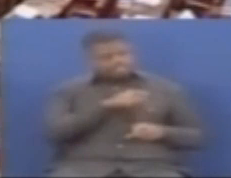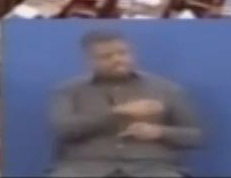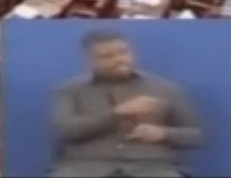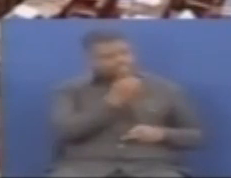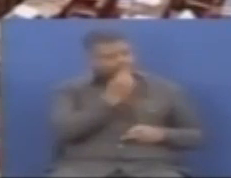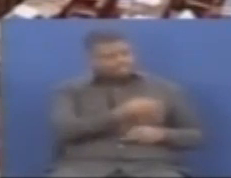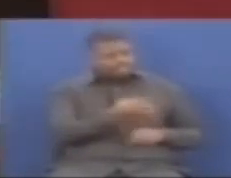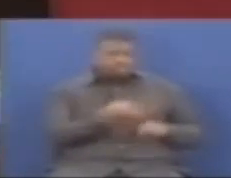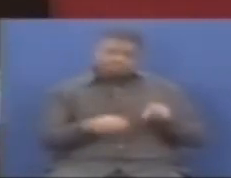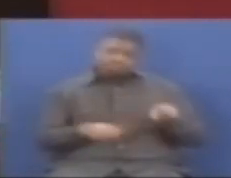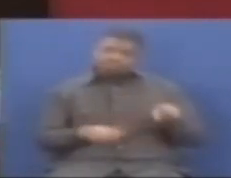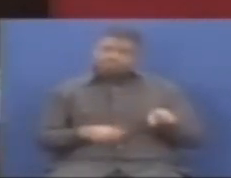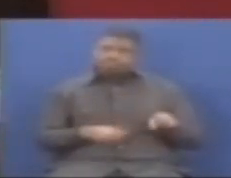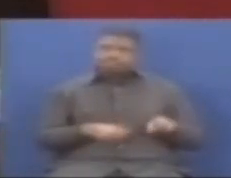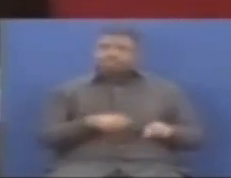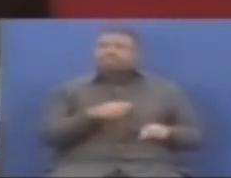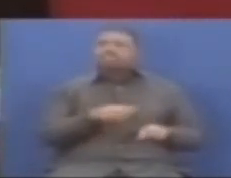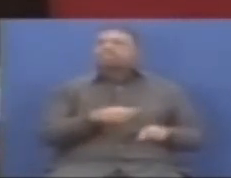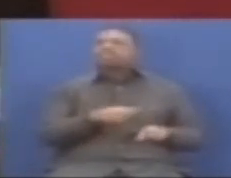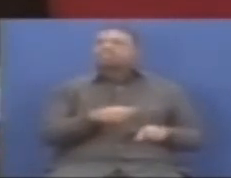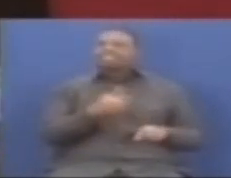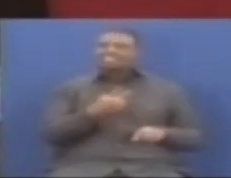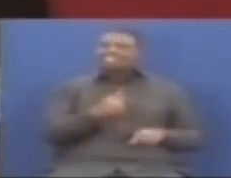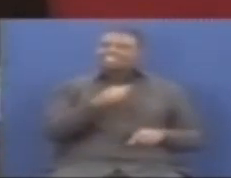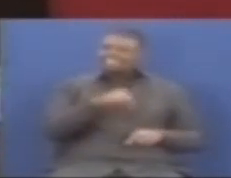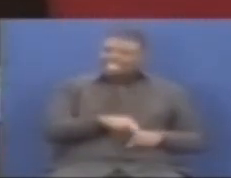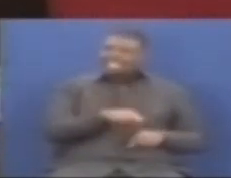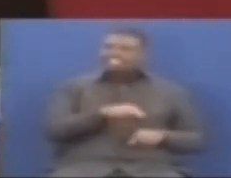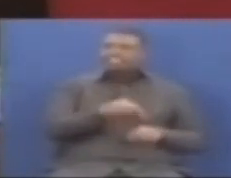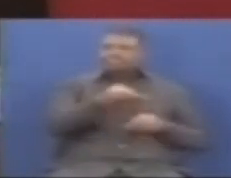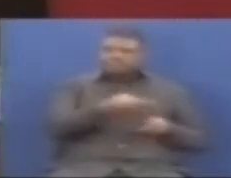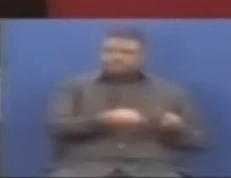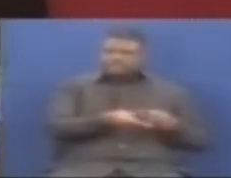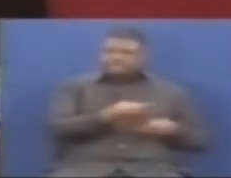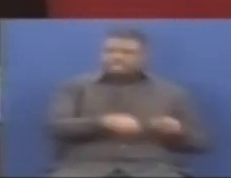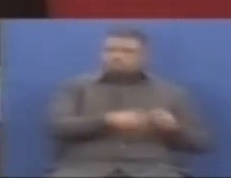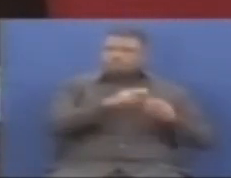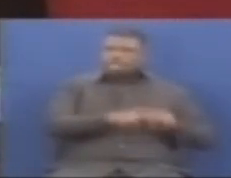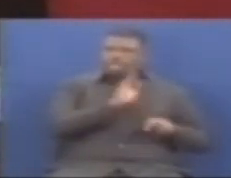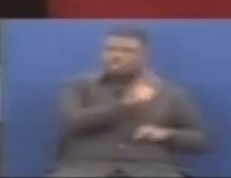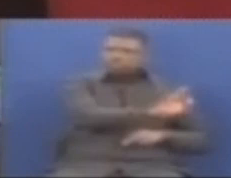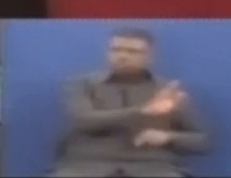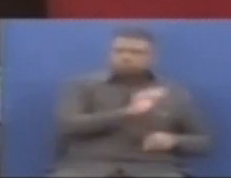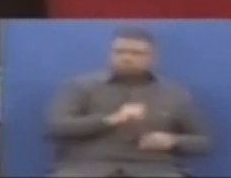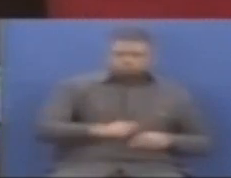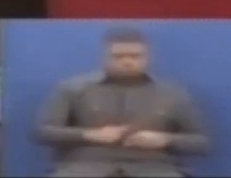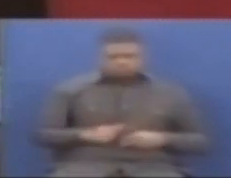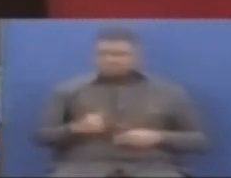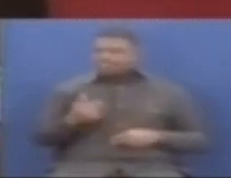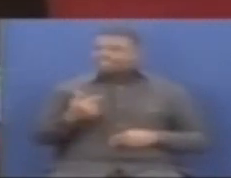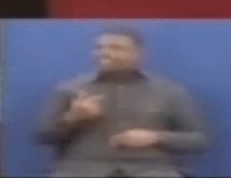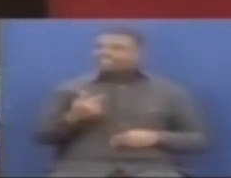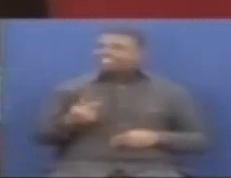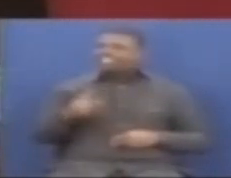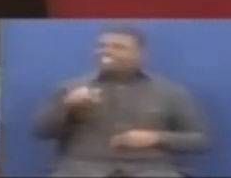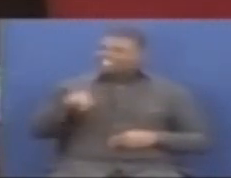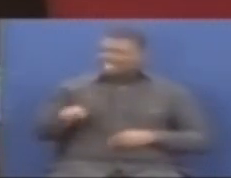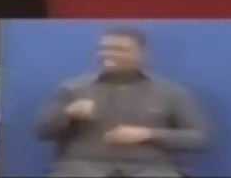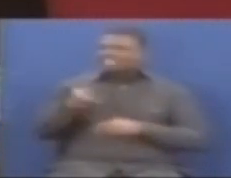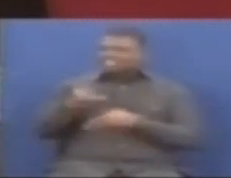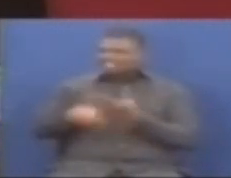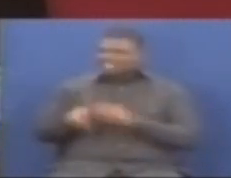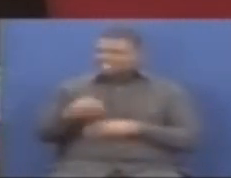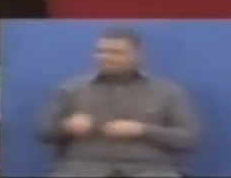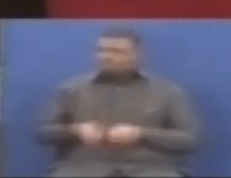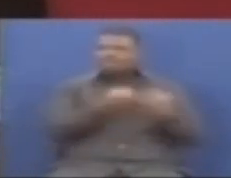mbolea wenyewe. Kwa nini mnawazuia kupeleka mazao yao kwenye soko na bei ya uhakika na wanapolipo kwa muda?